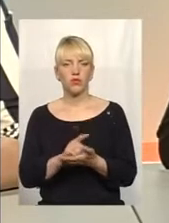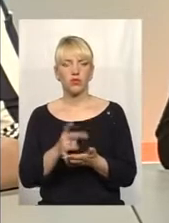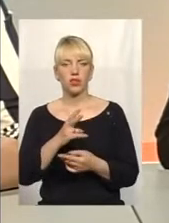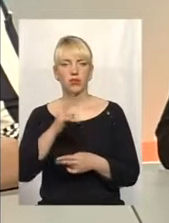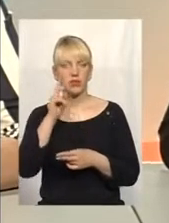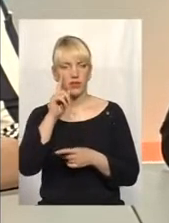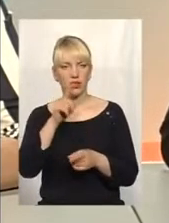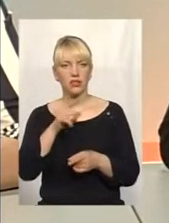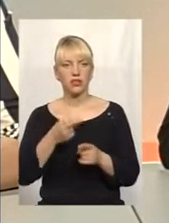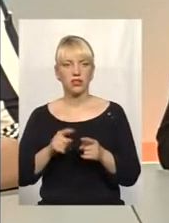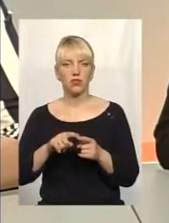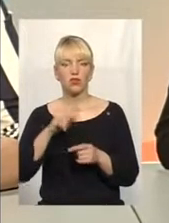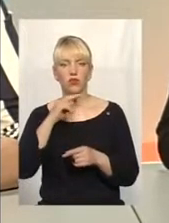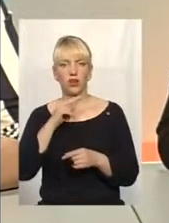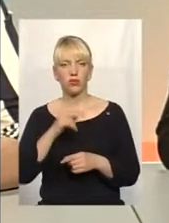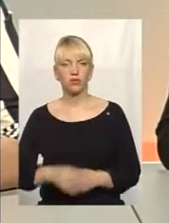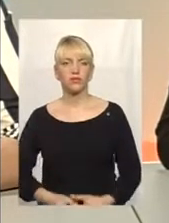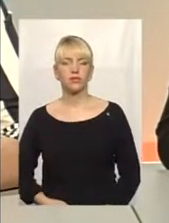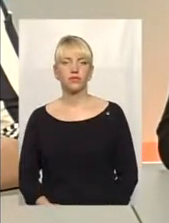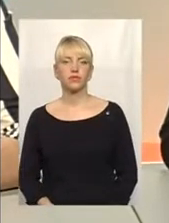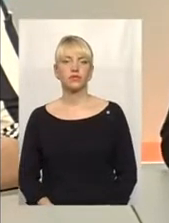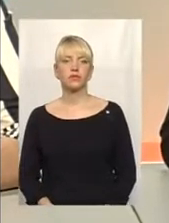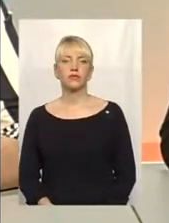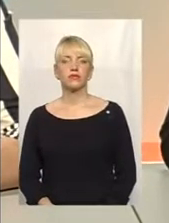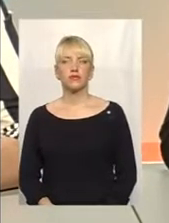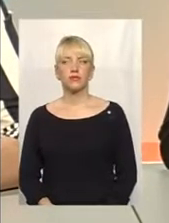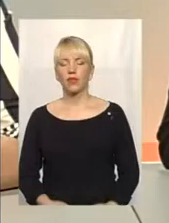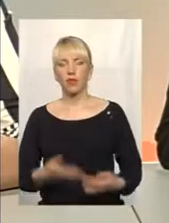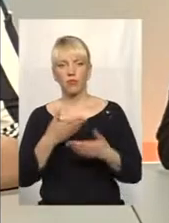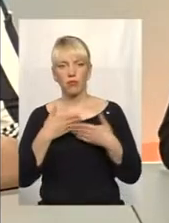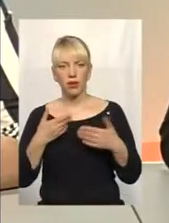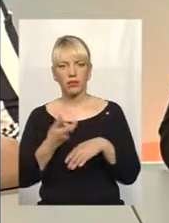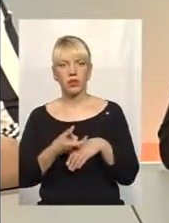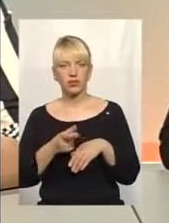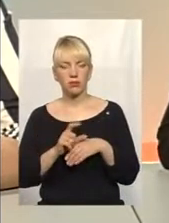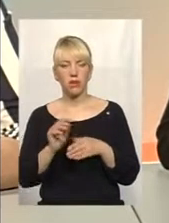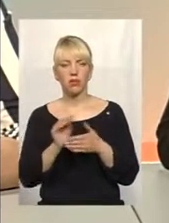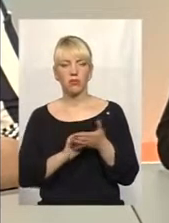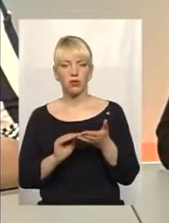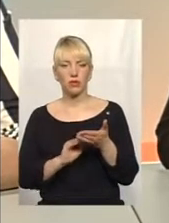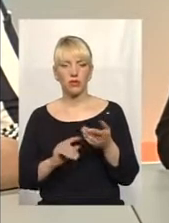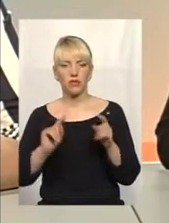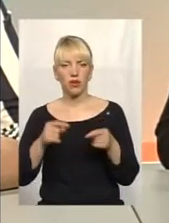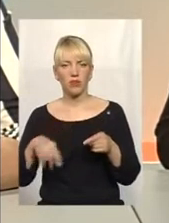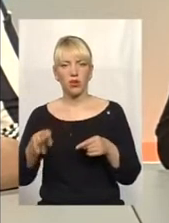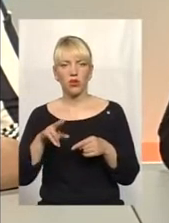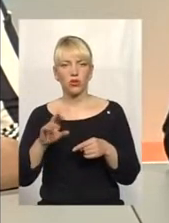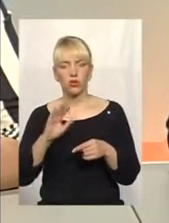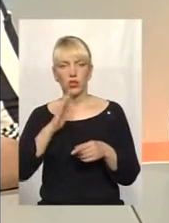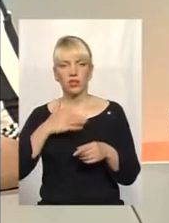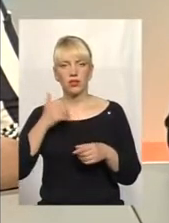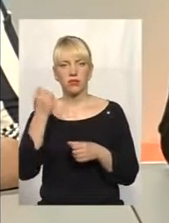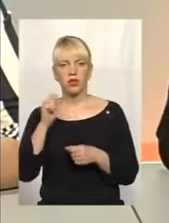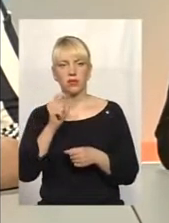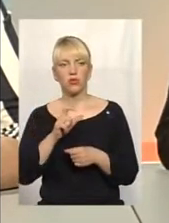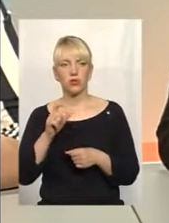на це необхідну увагу. Ну, ми максимально прописуємо у вимогах до наших переможців, до тих, хто